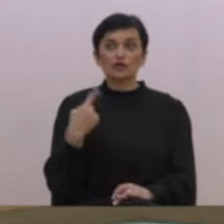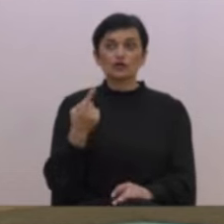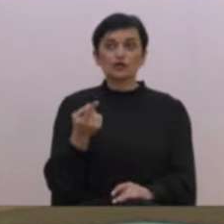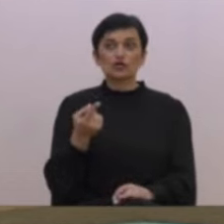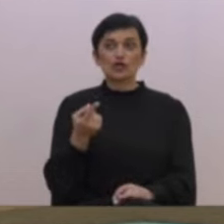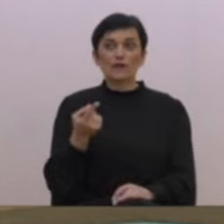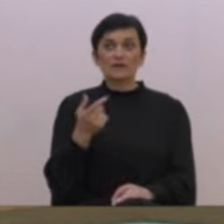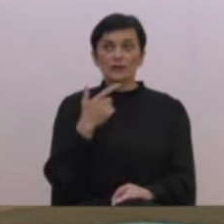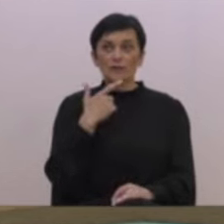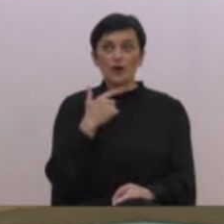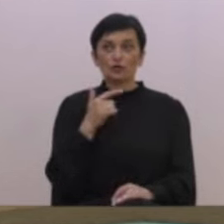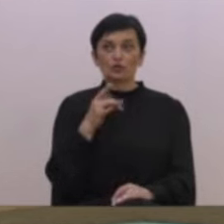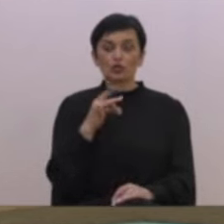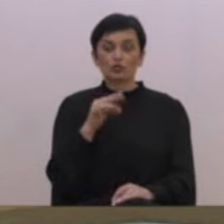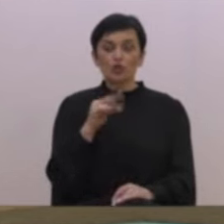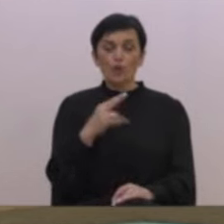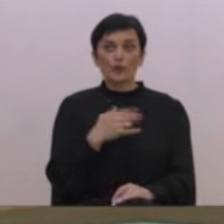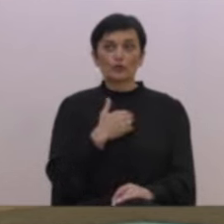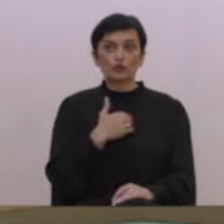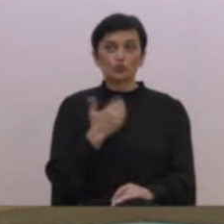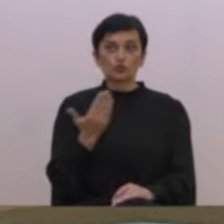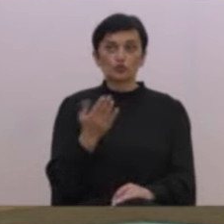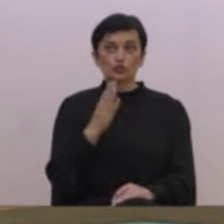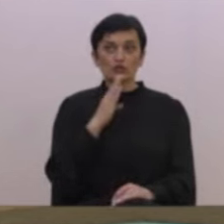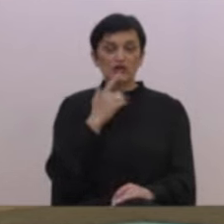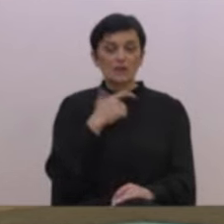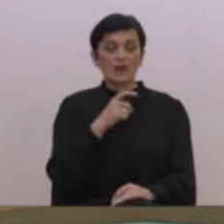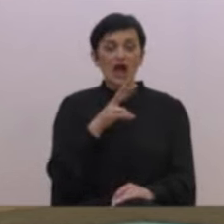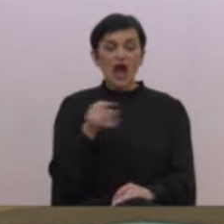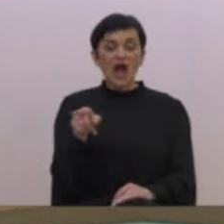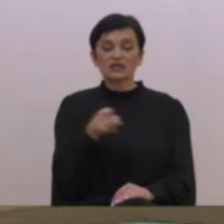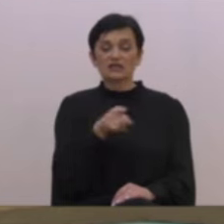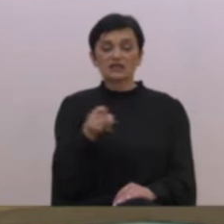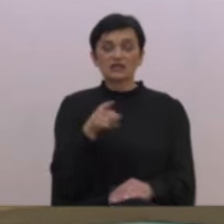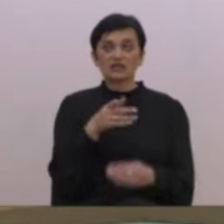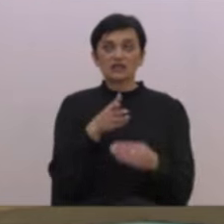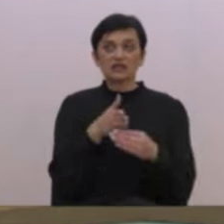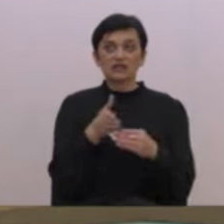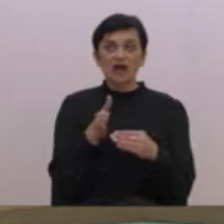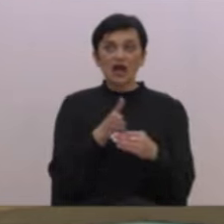Შემდეგ ბატონი რომანსაც სურს და თქვენს ხაბატონო ხატია გაინაცილებთ ალბათ.